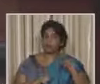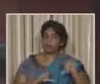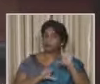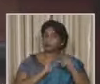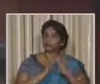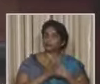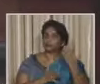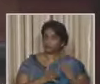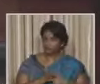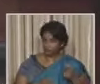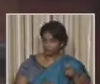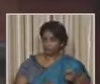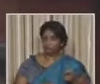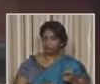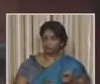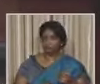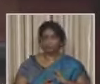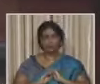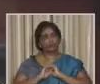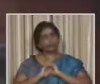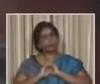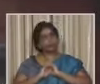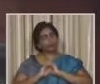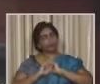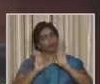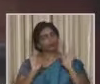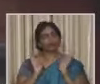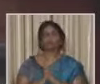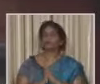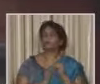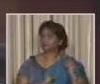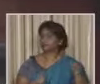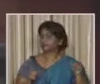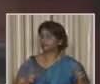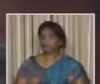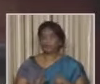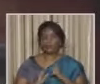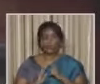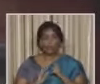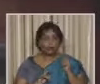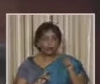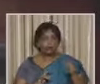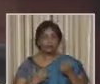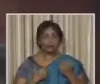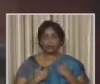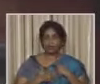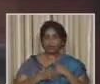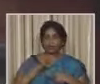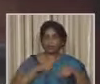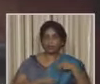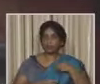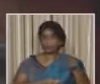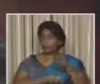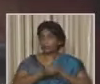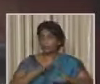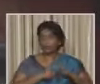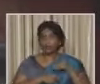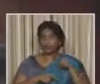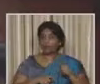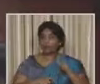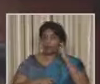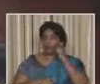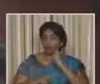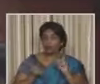ஜனாதிபதி ஆணைக்குழு அறிக்கை இருக்கிறது, பாராளுமன்ற தெரிகுழு அறிக்கை இருக்கின்றது. எந்த ஒரு இடத்திலும் இப்ராஹிமுக்கும் எங்களுடைய அரசியல்